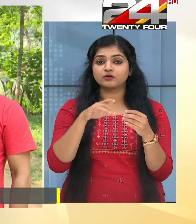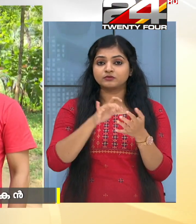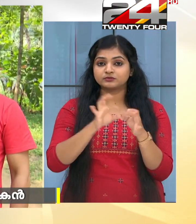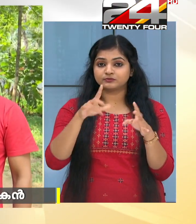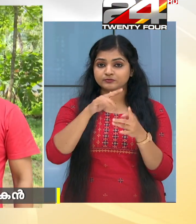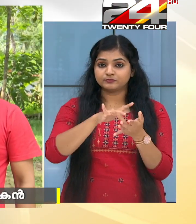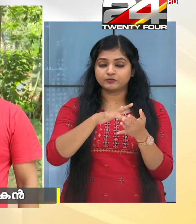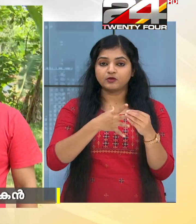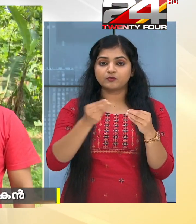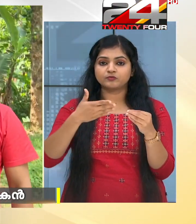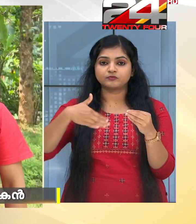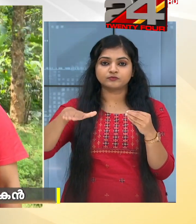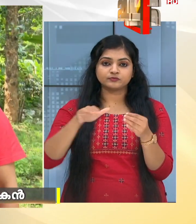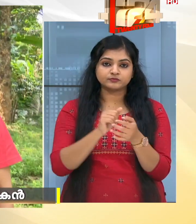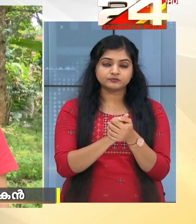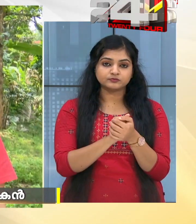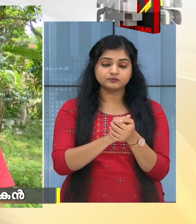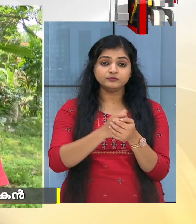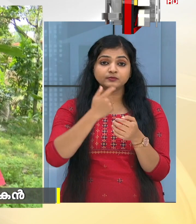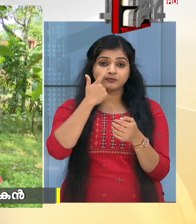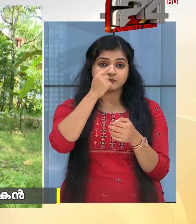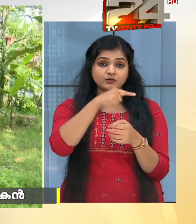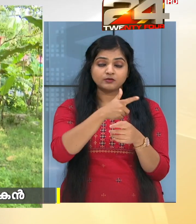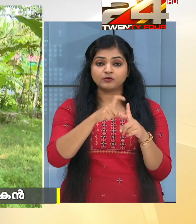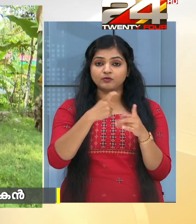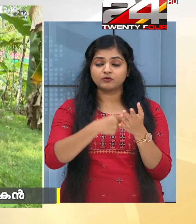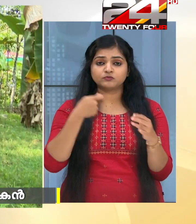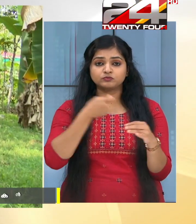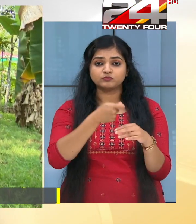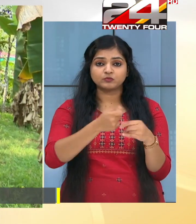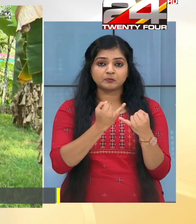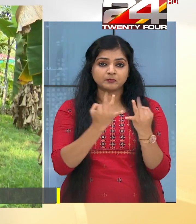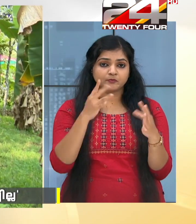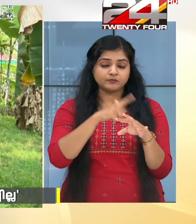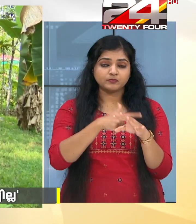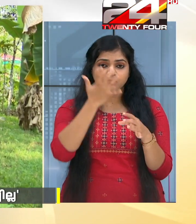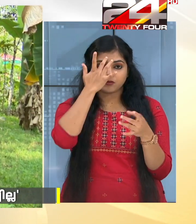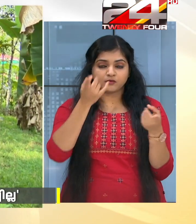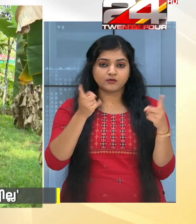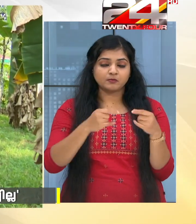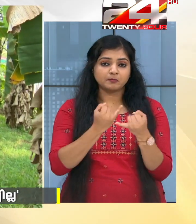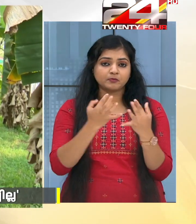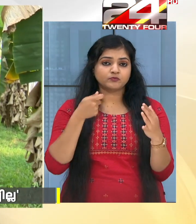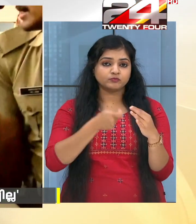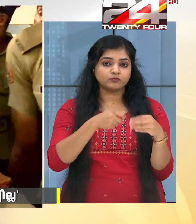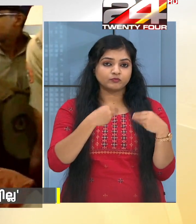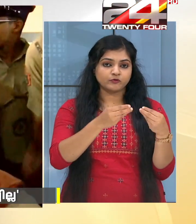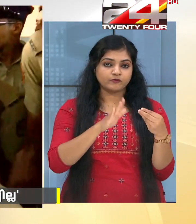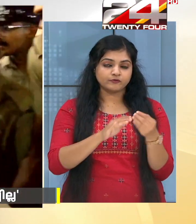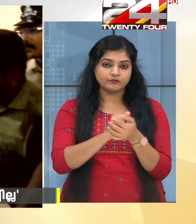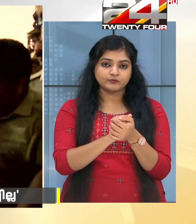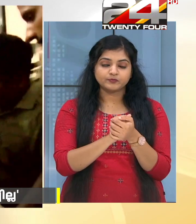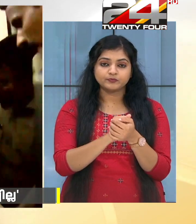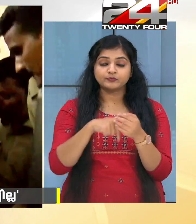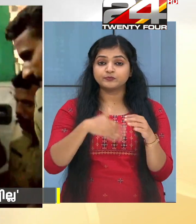അപ്പോൾ പുറയിലേക്ക് മാറി പോവുകയാണ്. പുറയിലേക്ക് മാറി മാറി പോവുകയാണ്. അവരെ കുത്തു, അങ്ങ് ചറപറ കുത്തുവാണ്. നമ്മൾ പ്രതീക്ഷിക്കാതല്ലേ പട്ടപ്പെട്ടാന്ന് അങ്ങ് കുത്താനുള്ള ശ്രമമാണ്. പ്രതി